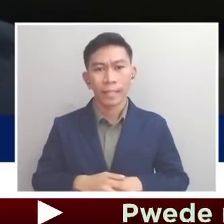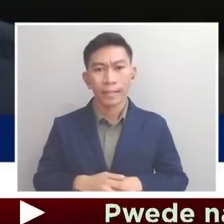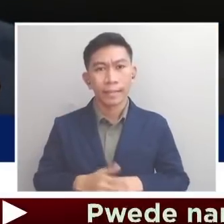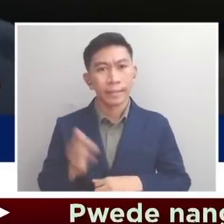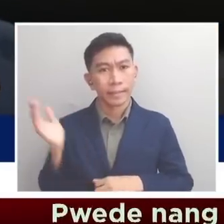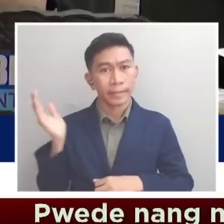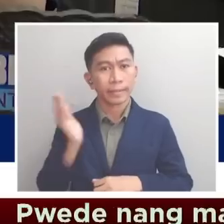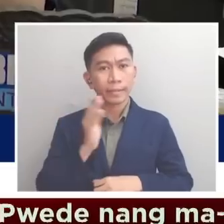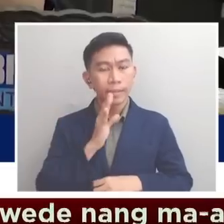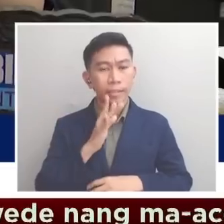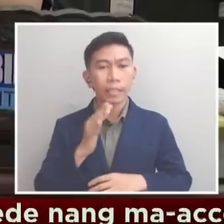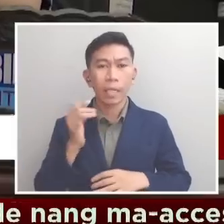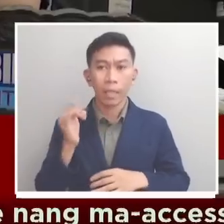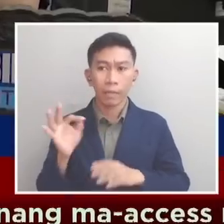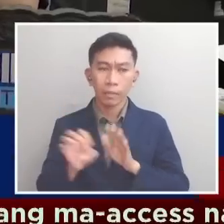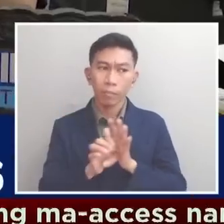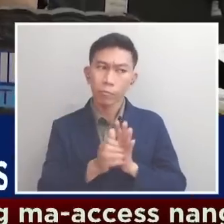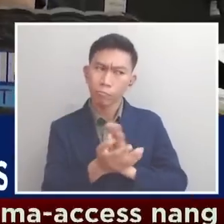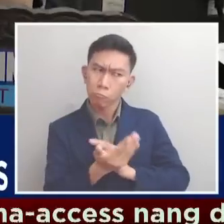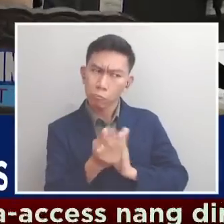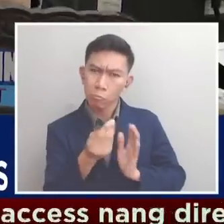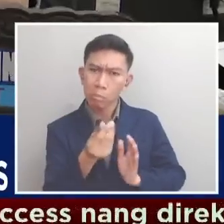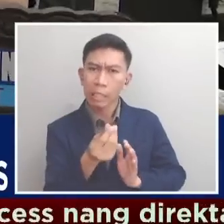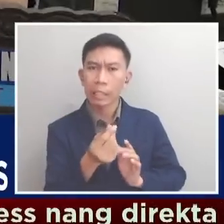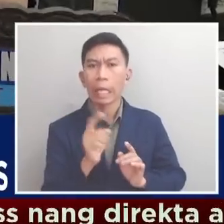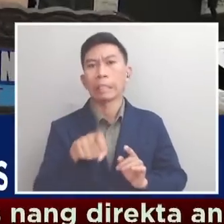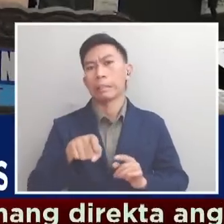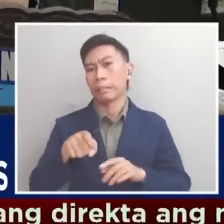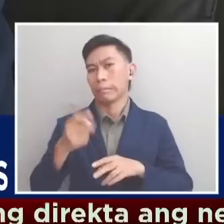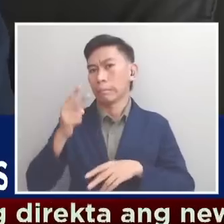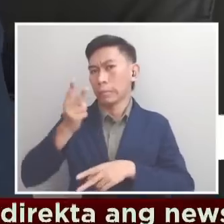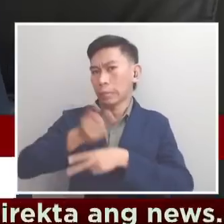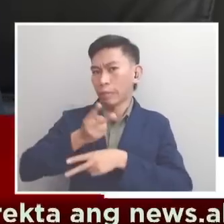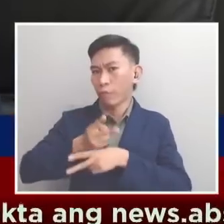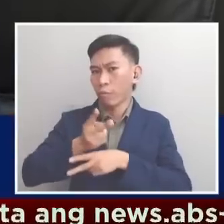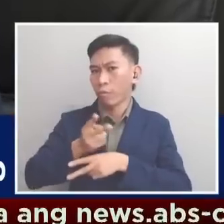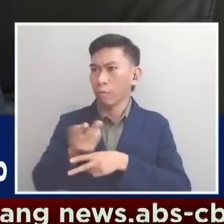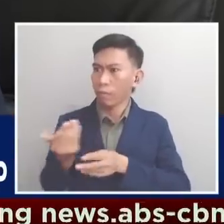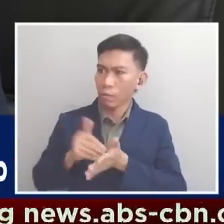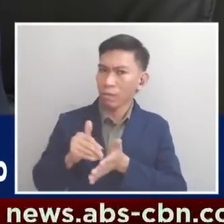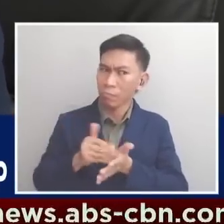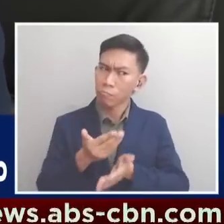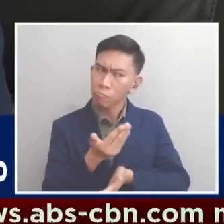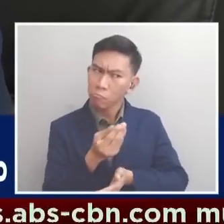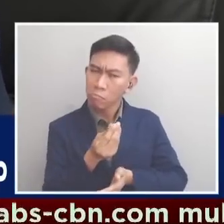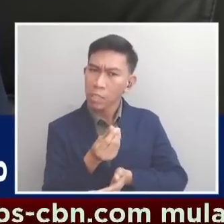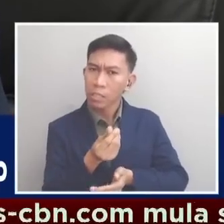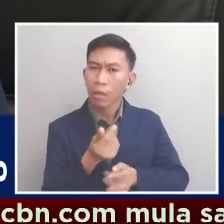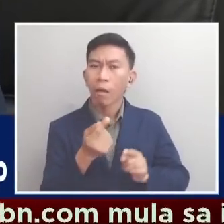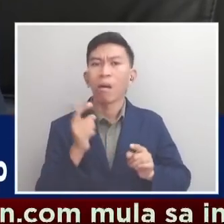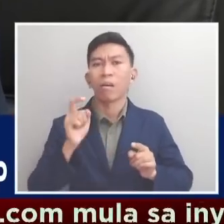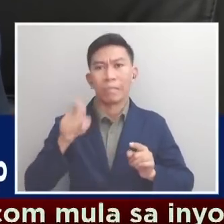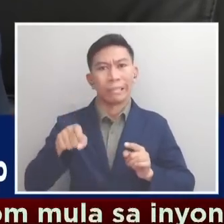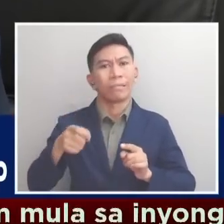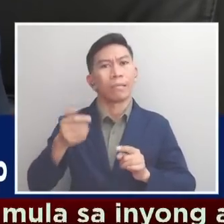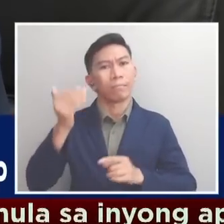money immediately. Lalo na yan, pag sunod-sunod na, dapat nakahalata ka na. This case, si Lola kasi is